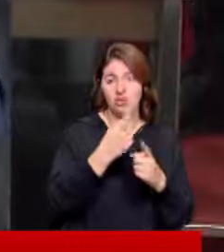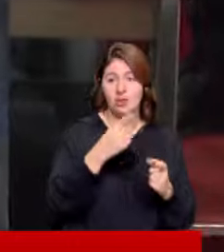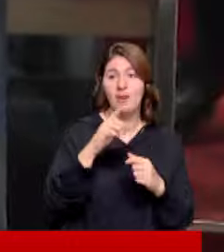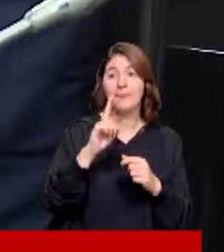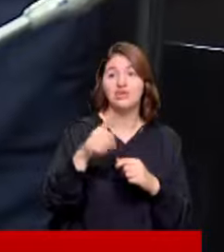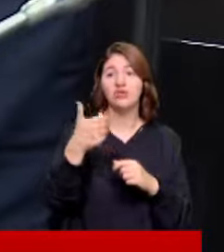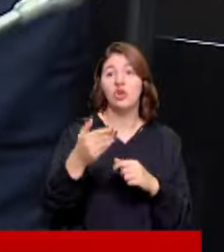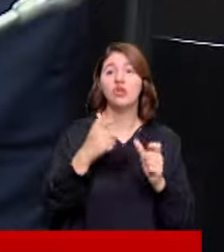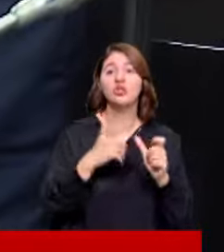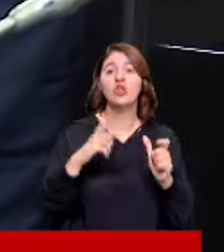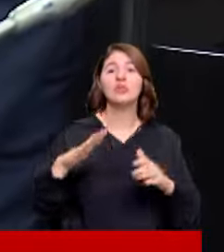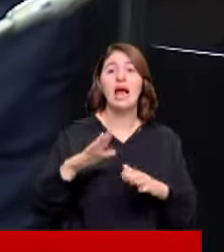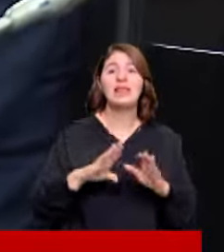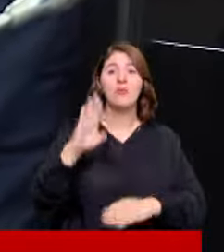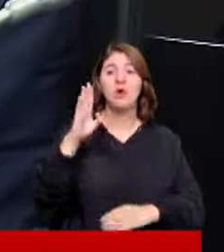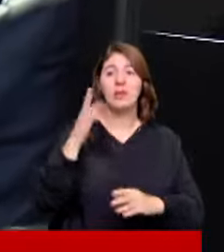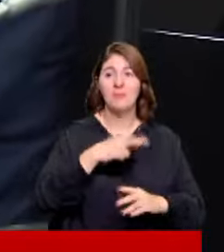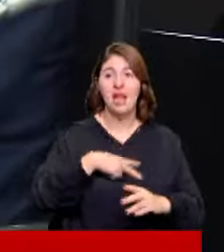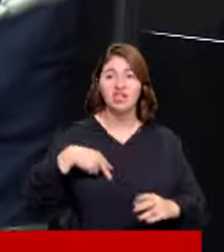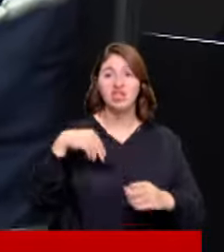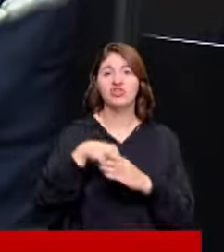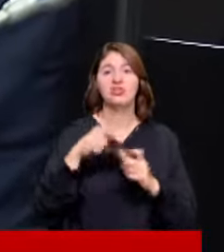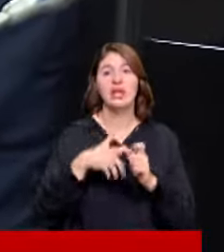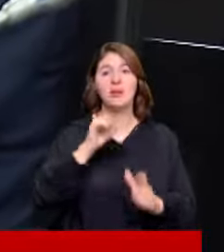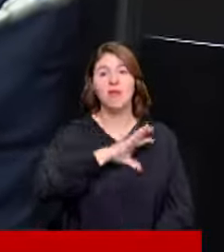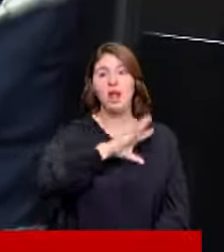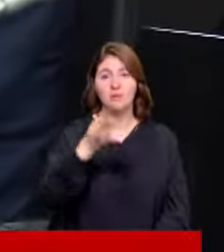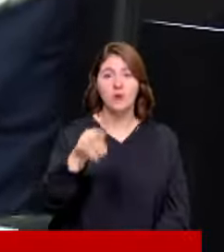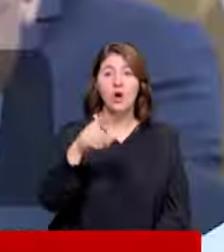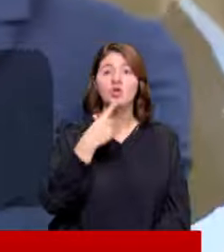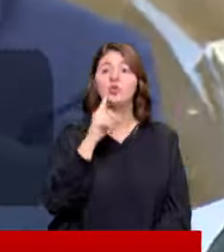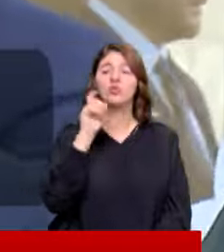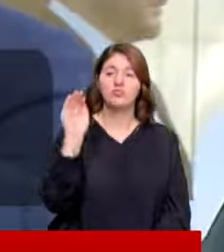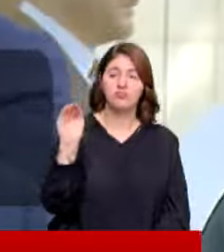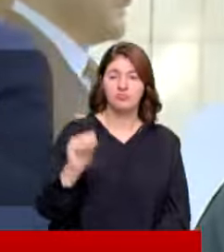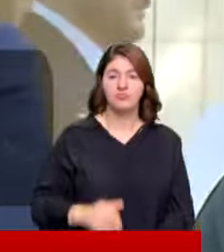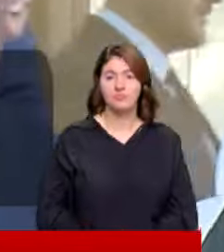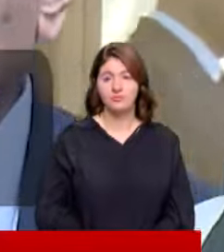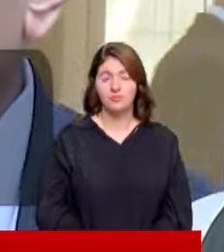Demokrat Belediyecilik Eşgüdüm Konseyi toplantısı için genel merkezdeydi. O sözleri soruldu.